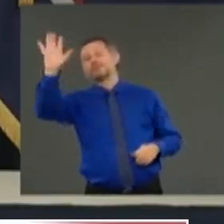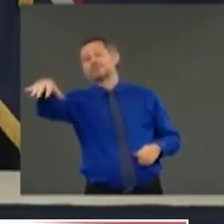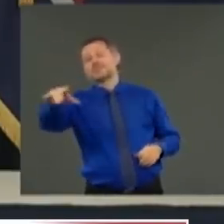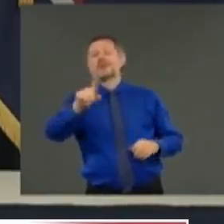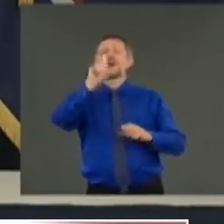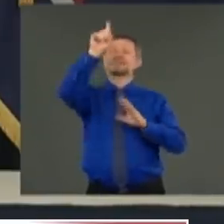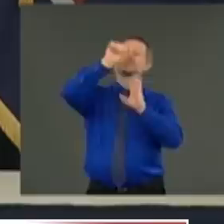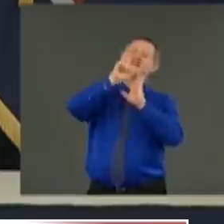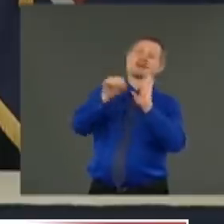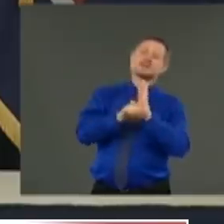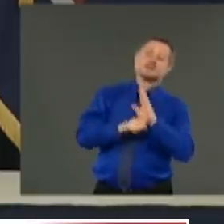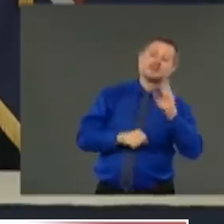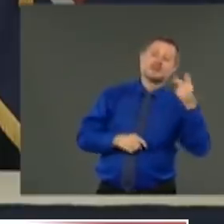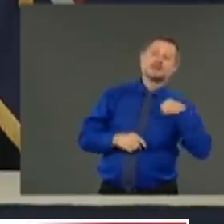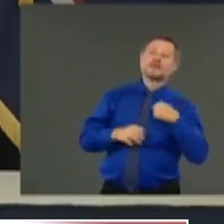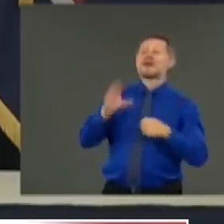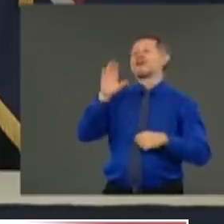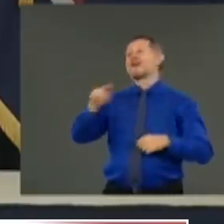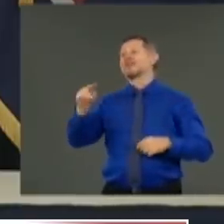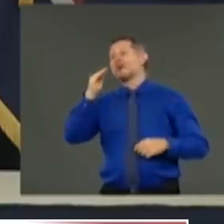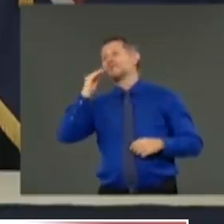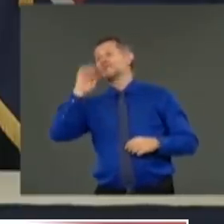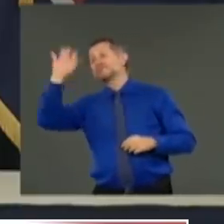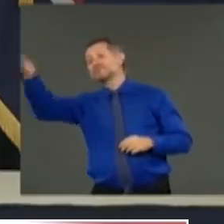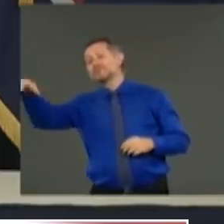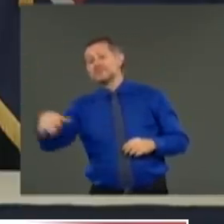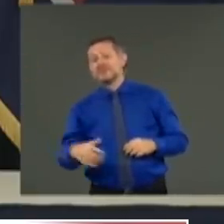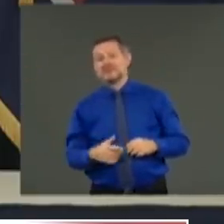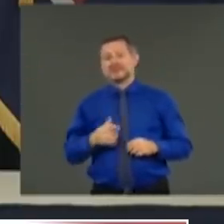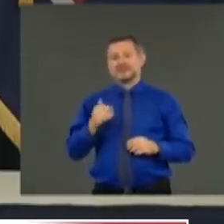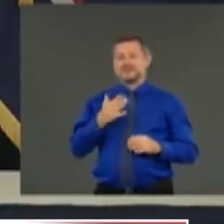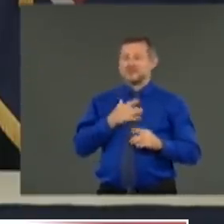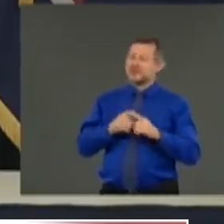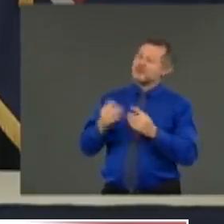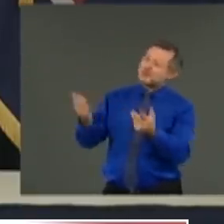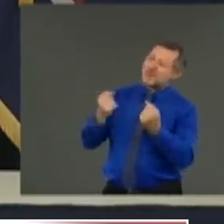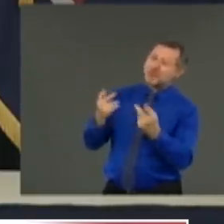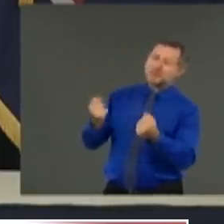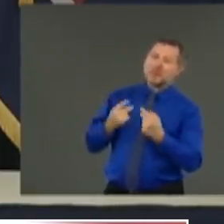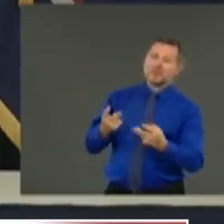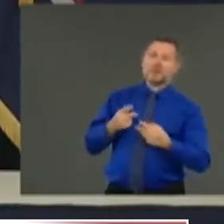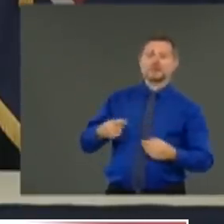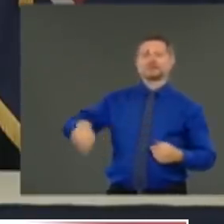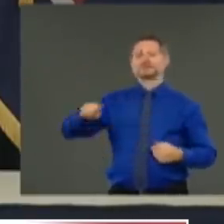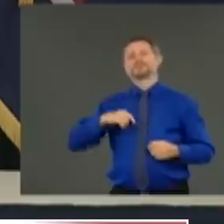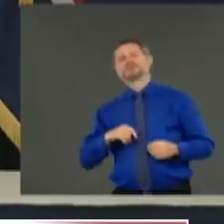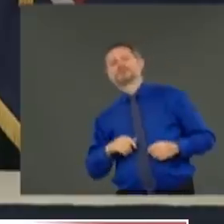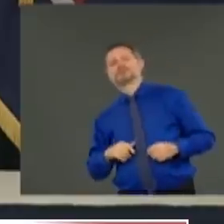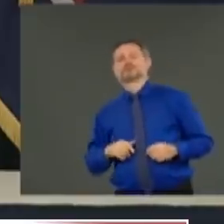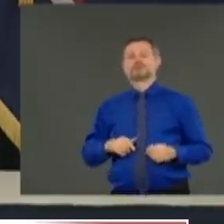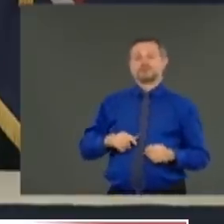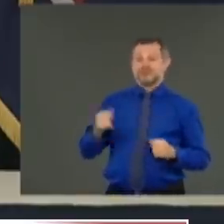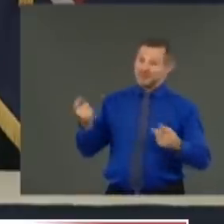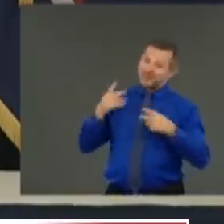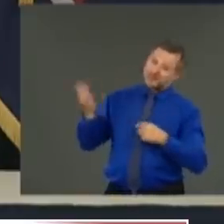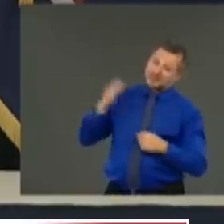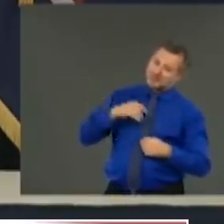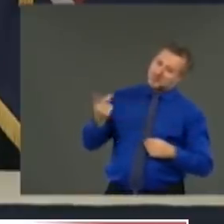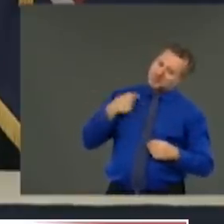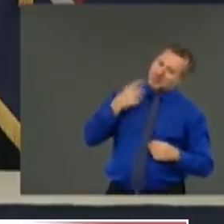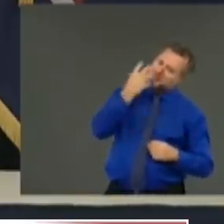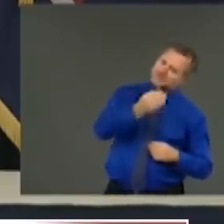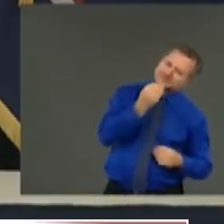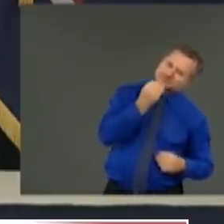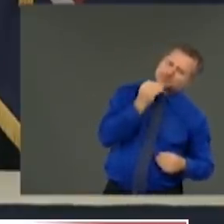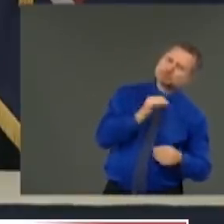Коннектикуте, которые раньше жили здесь. И я говорю, вы должны вернуться. Когда вы возвращаетесь? Давайте поужинаем. С меня